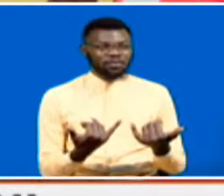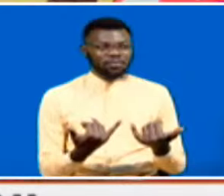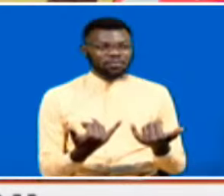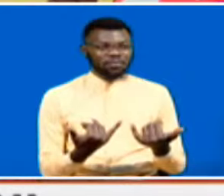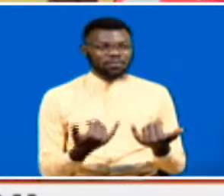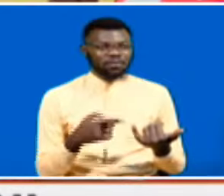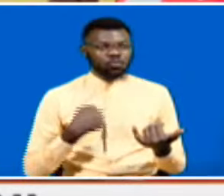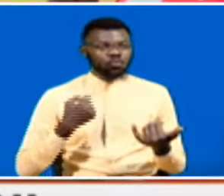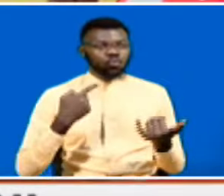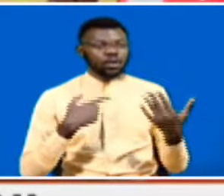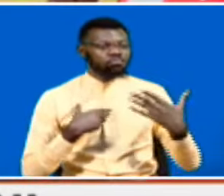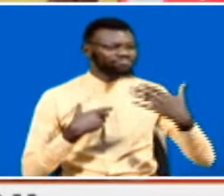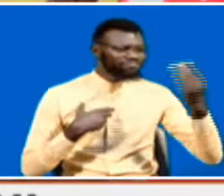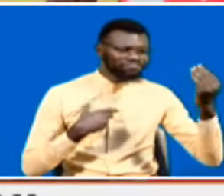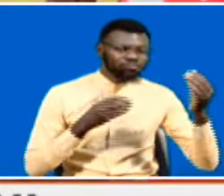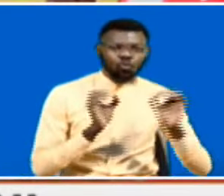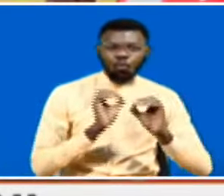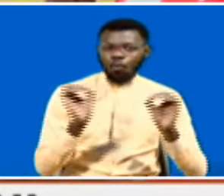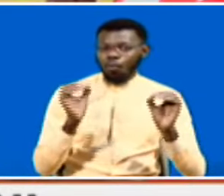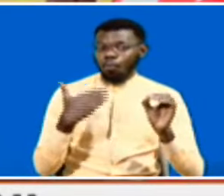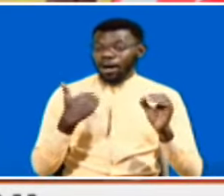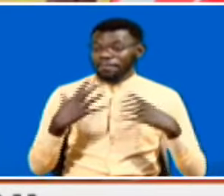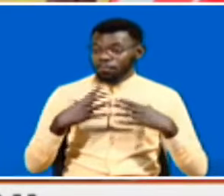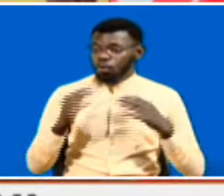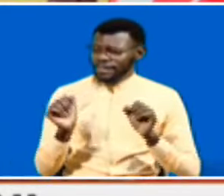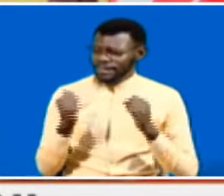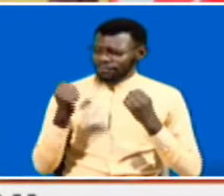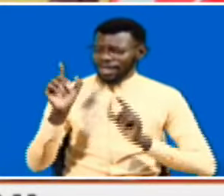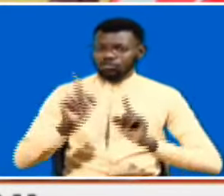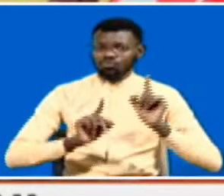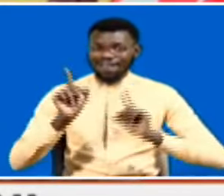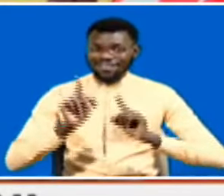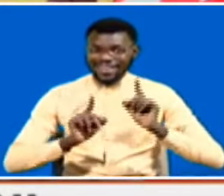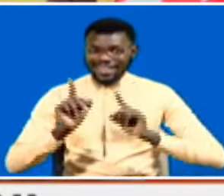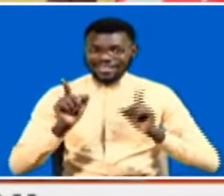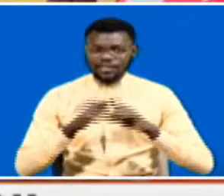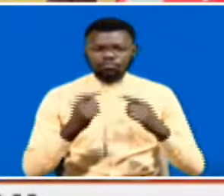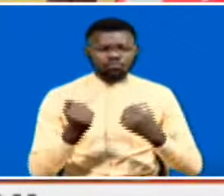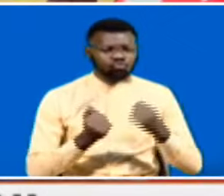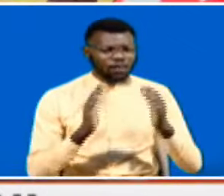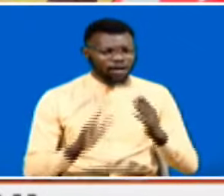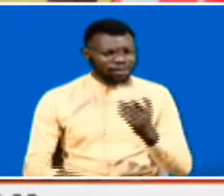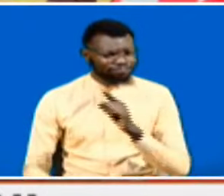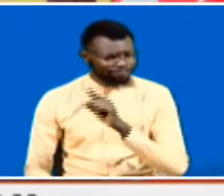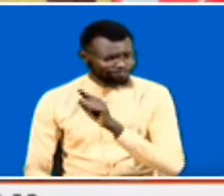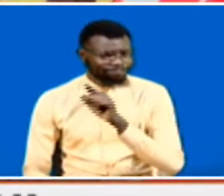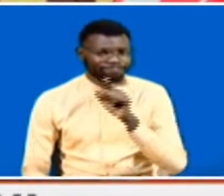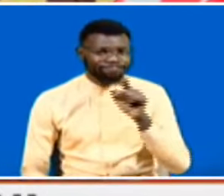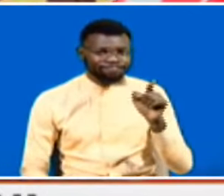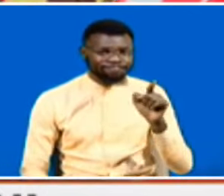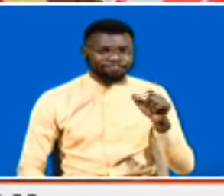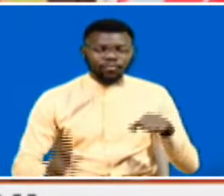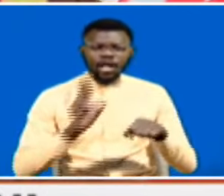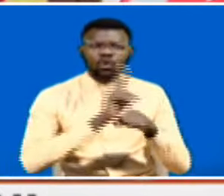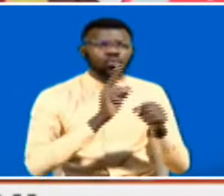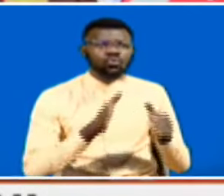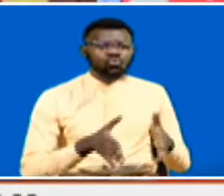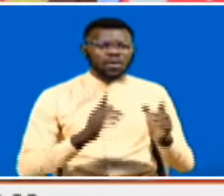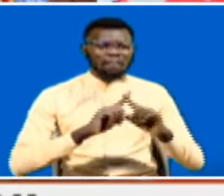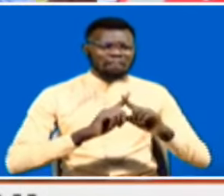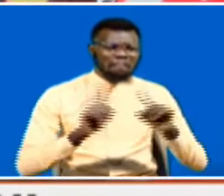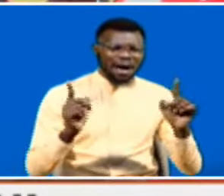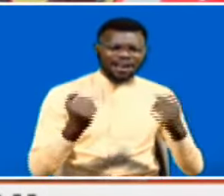kwa sababu tunataka kuhakikisha kila mmoja anasafiri salama, na dereva yoyote yule ambaye anajua anatumia barabara na anajua gari yake ni